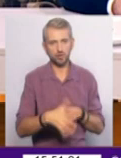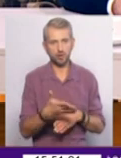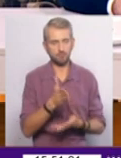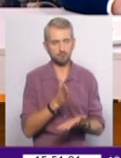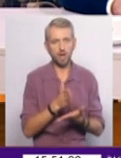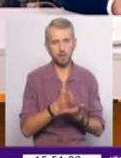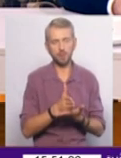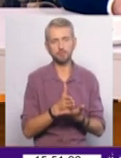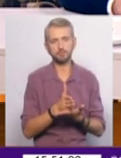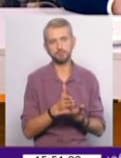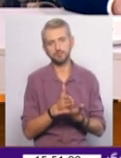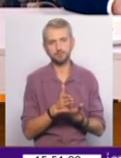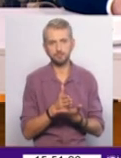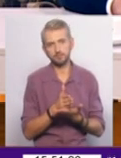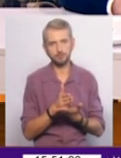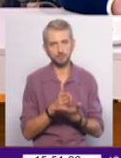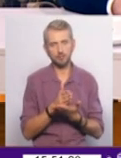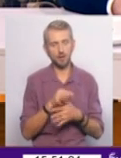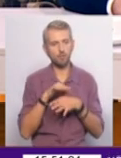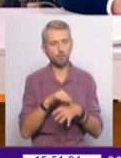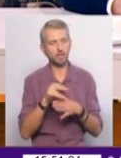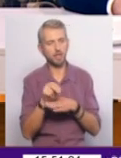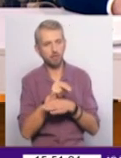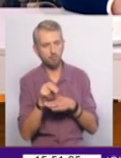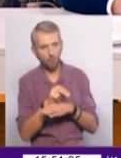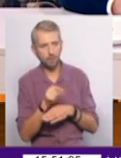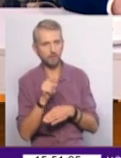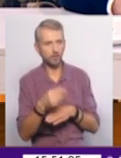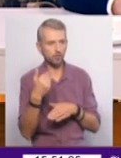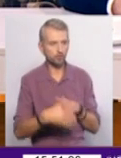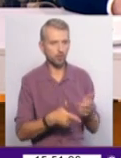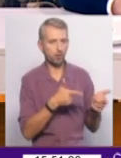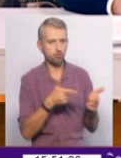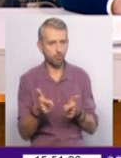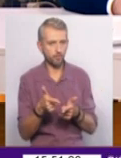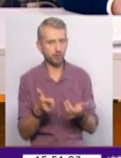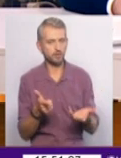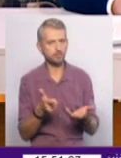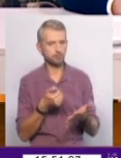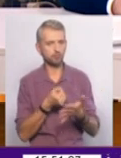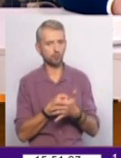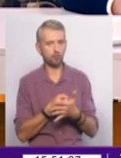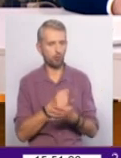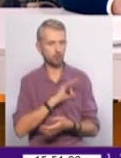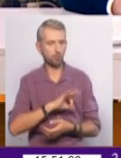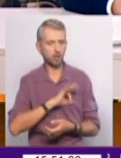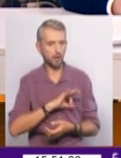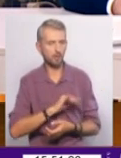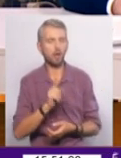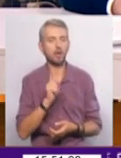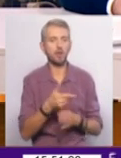має якби проведений ремонт, він вже готовий якби до експлуатації, але